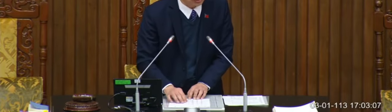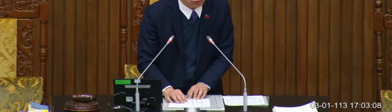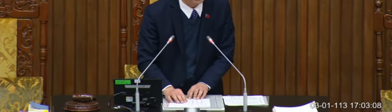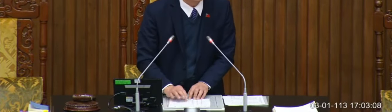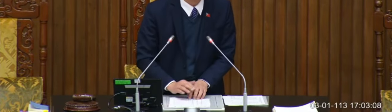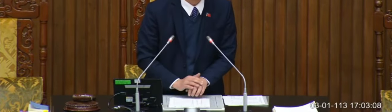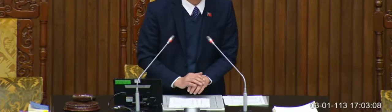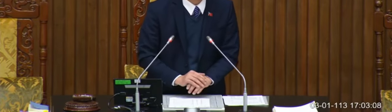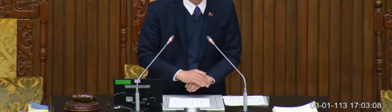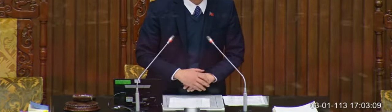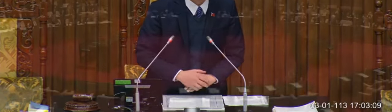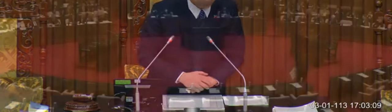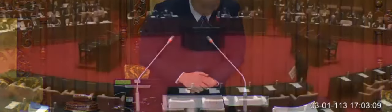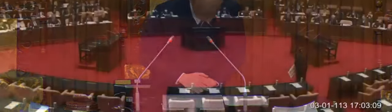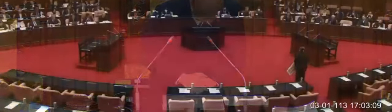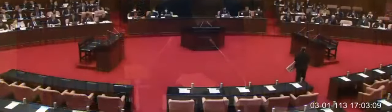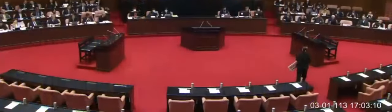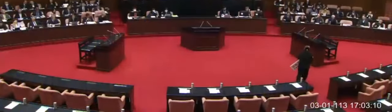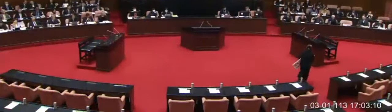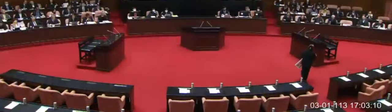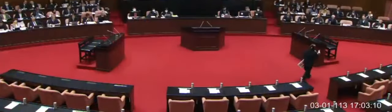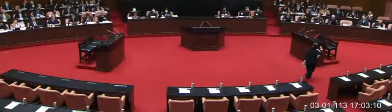瑜质询。